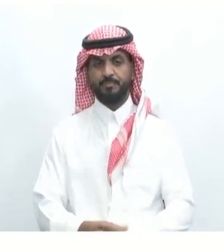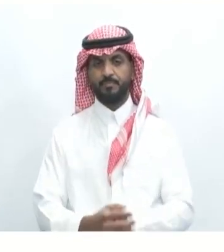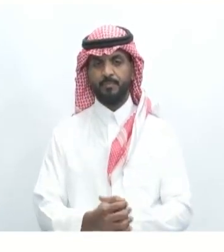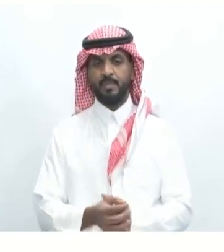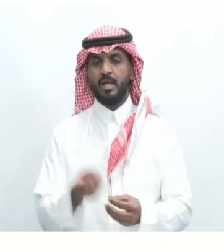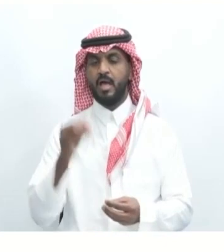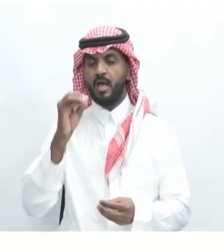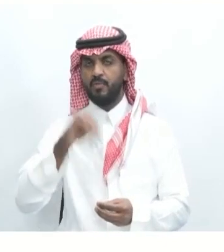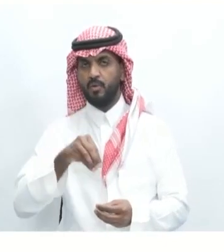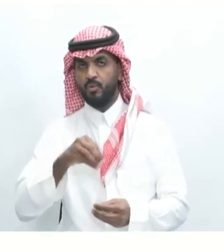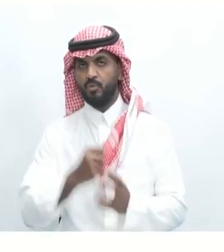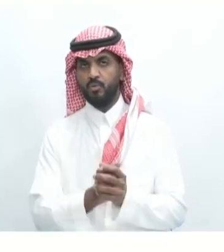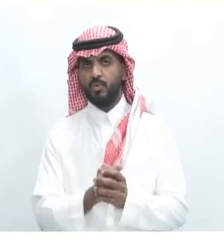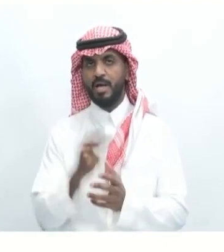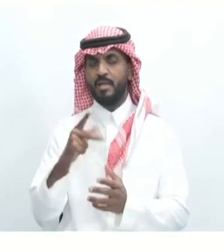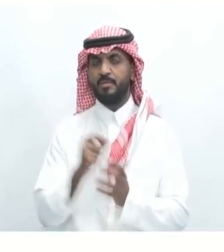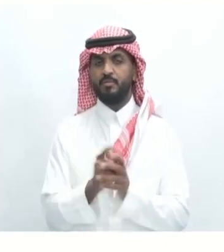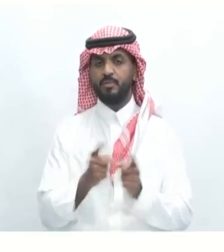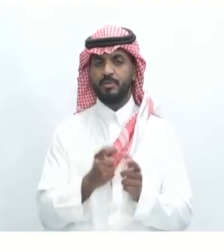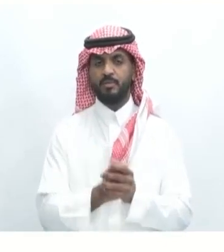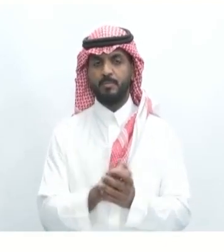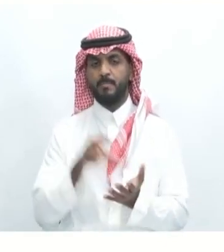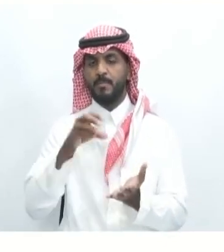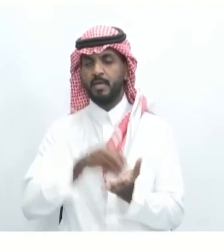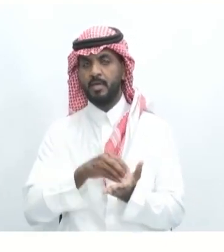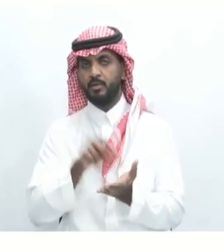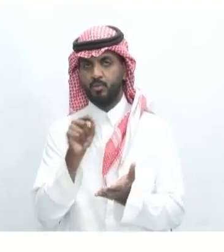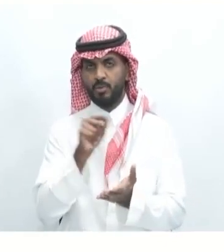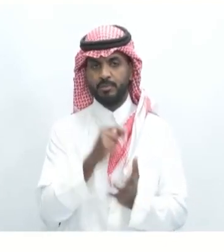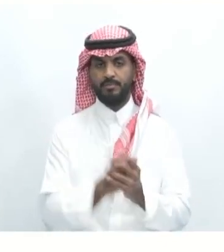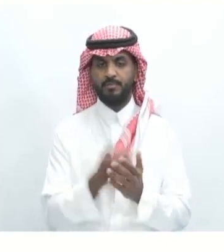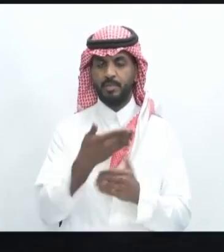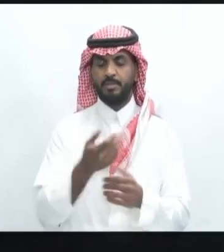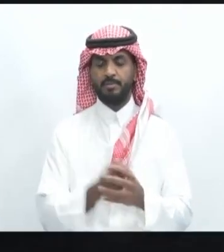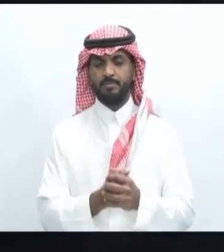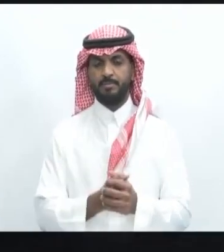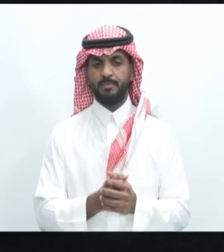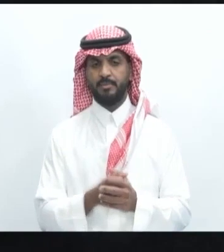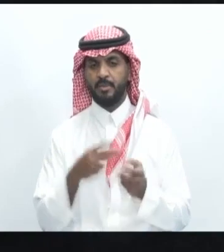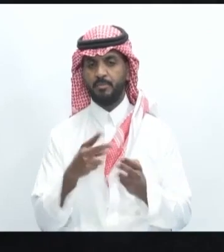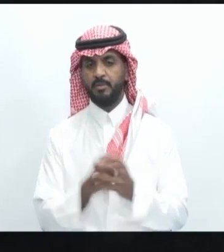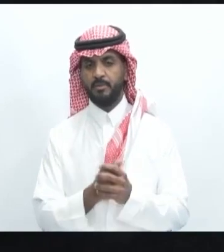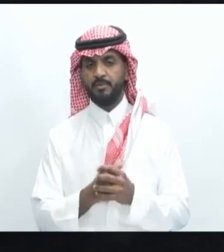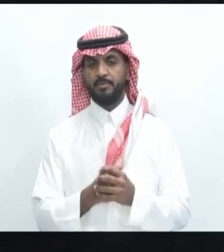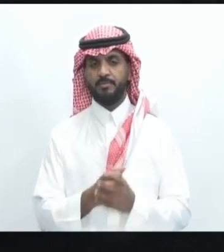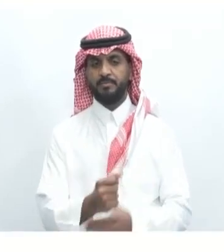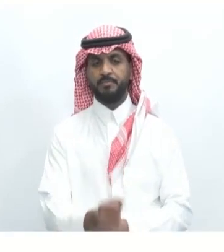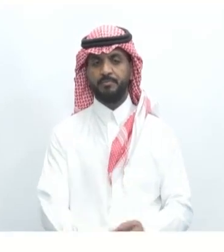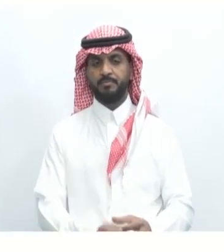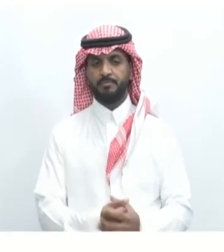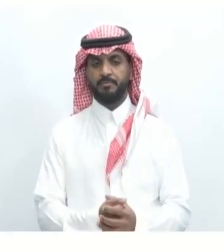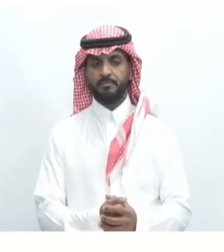اضع علما مناسبا مكان النقط فيما ياتي اذا نبدا في ذكر ماذا الاعلام